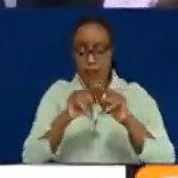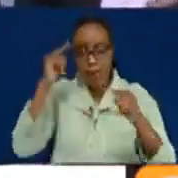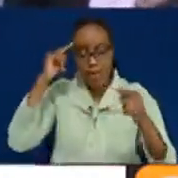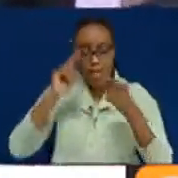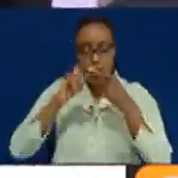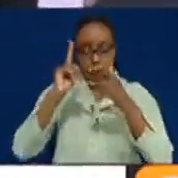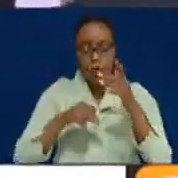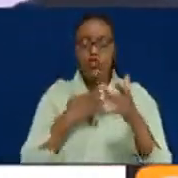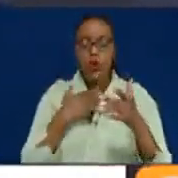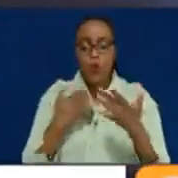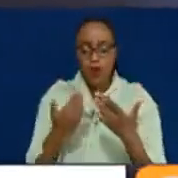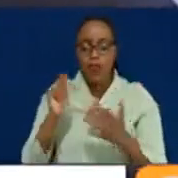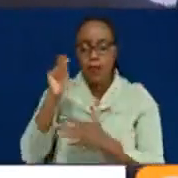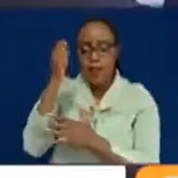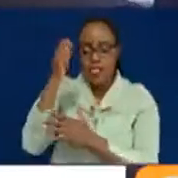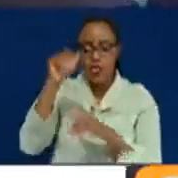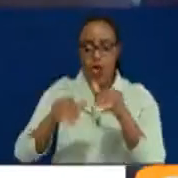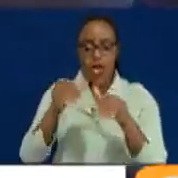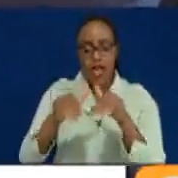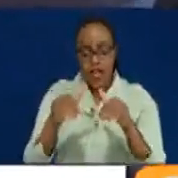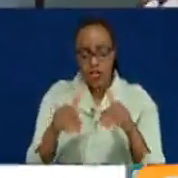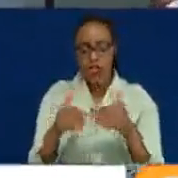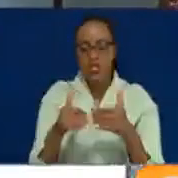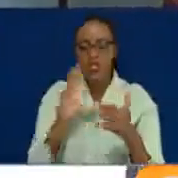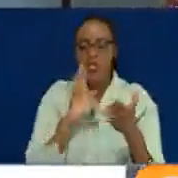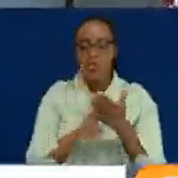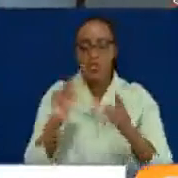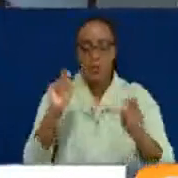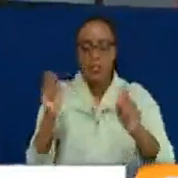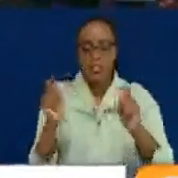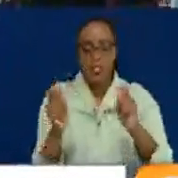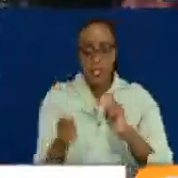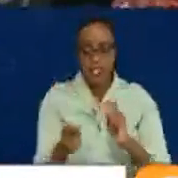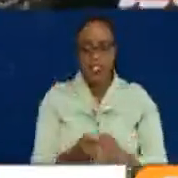ya kutaka matokeo ya uchaguzi wa urais kubatilishwa.